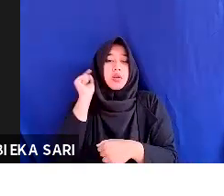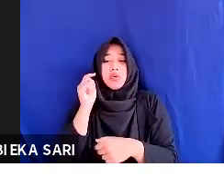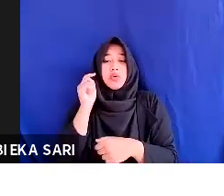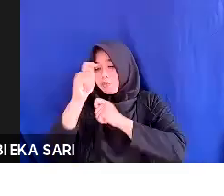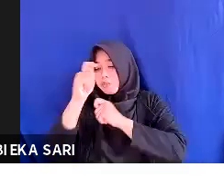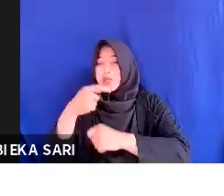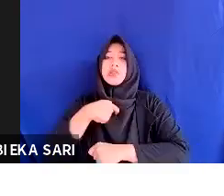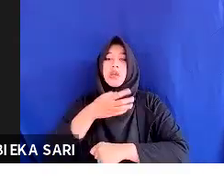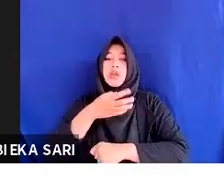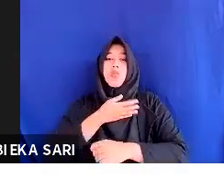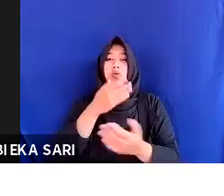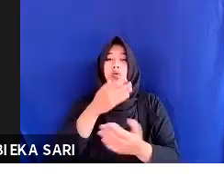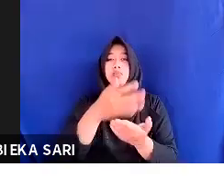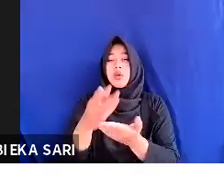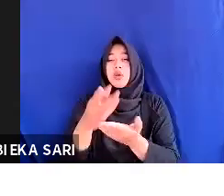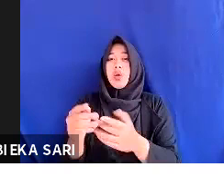ini